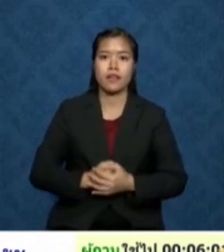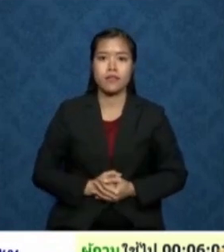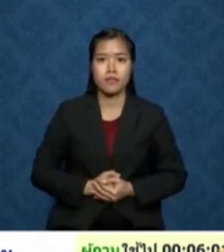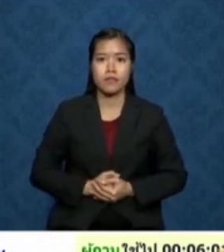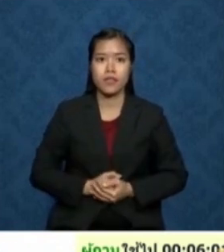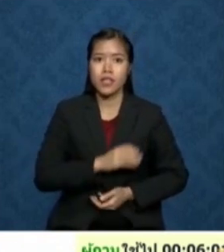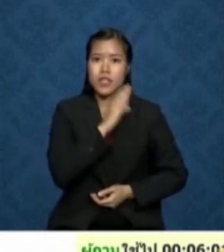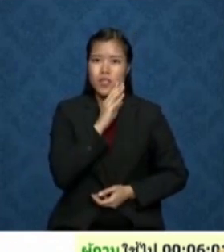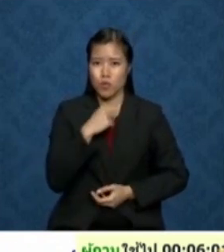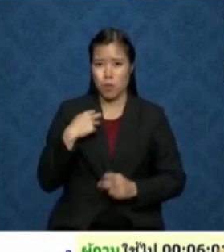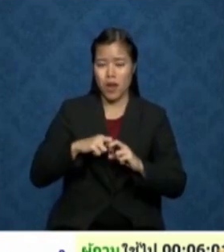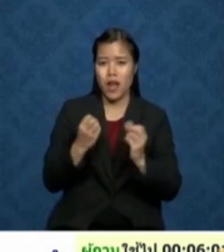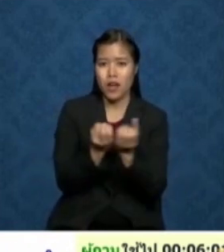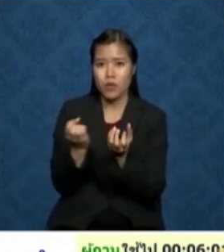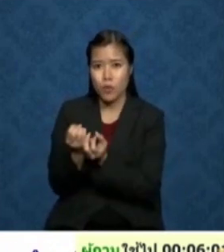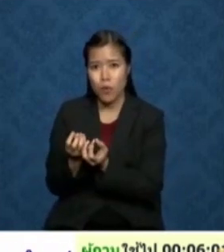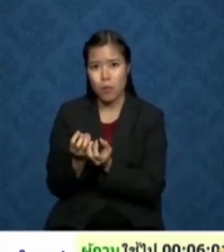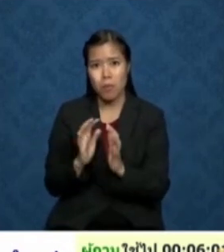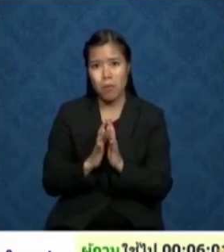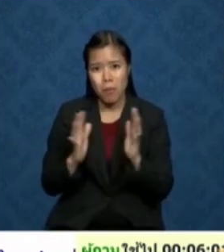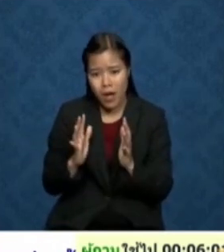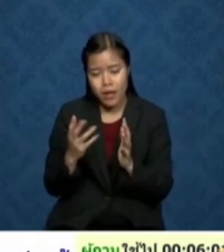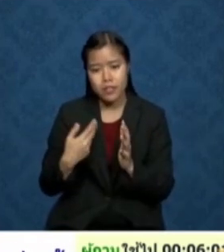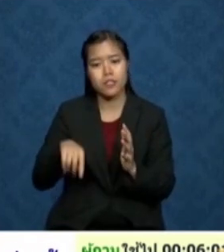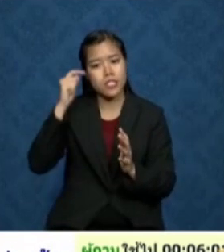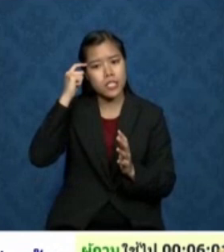ถ้ามากเกินไป เรากจะดูทรัพย